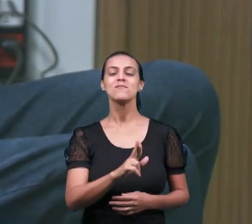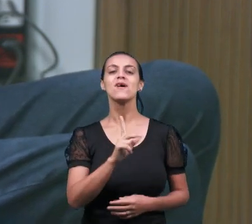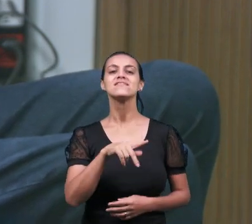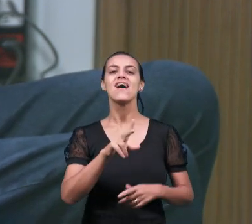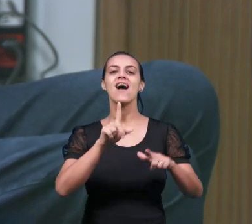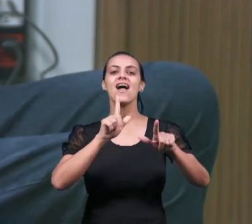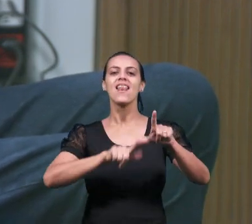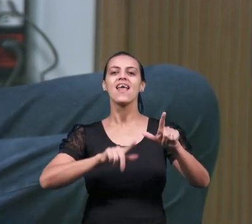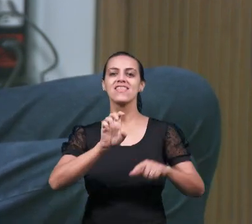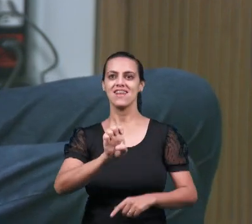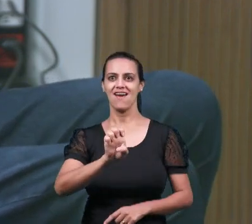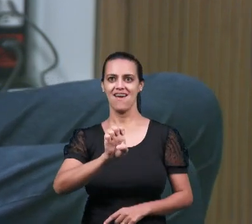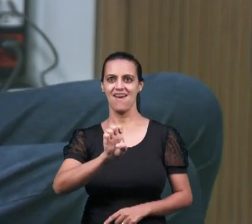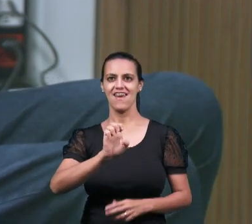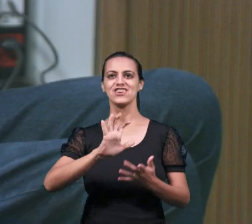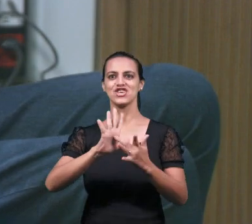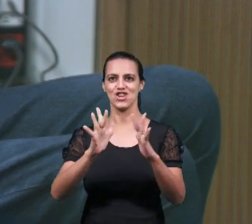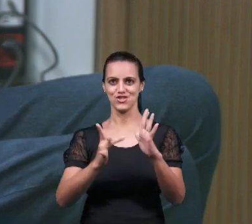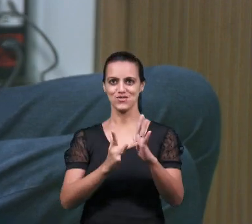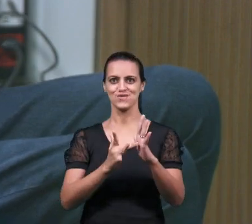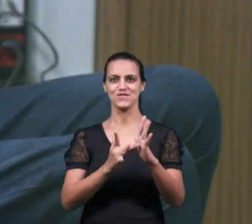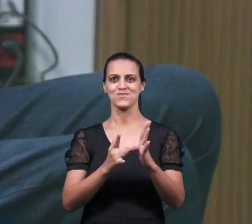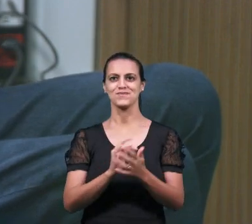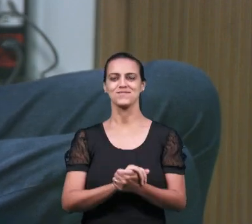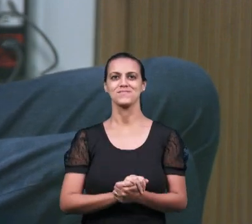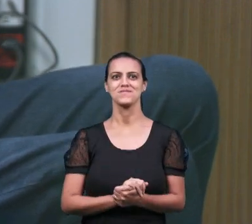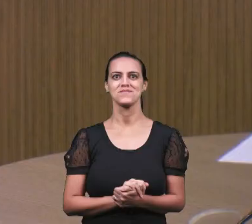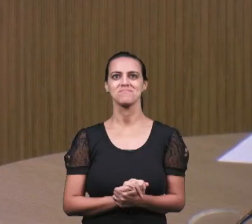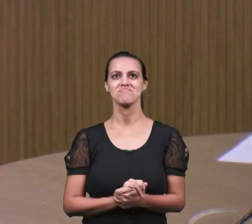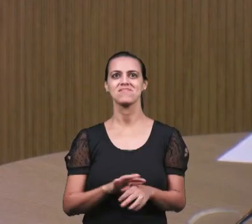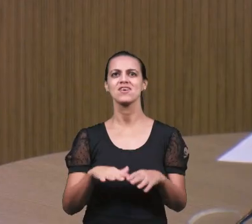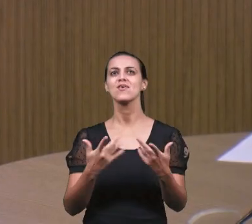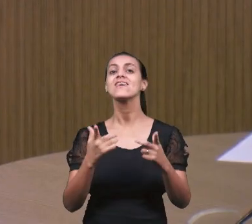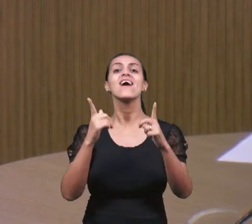lettre E. Jésus, très bien. Et l'étoile?